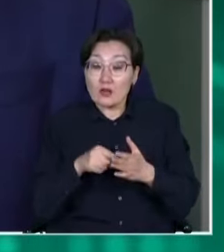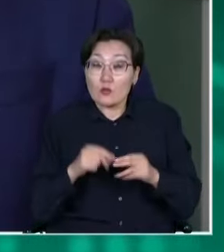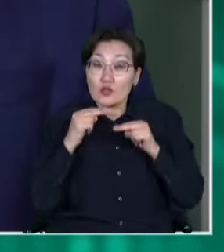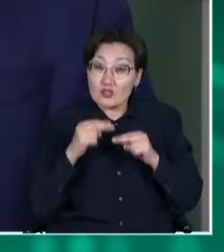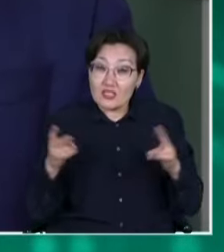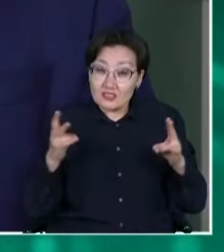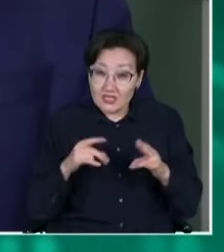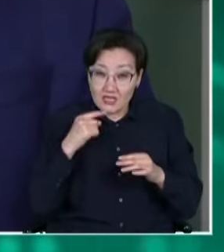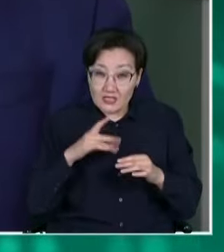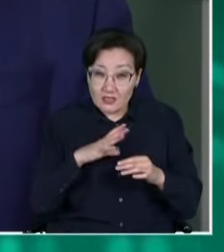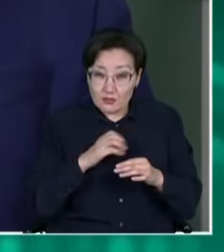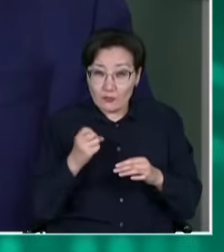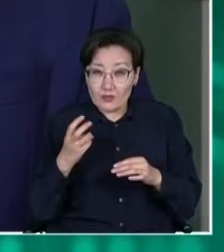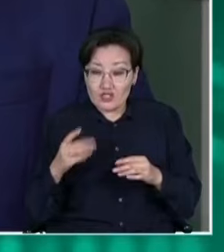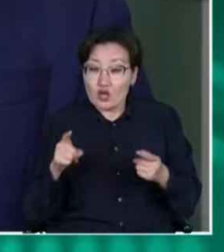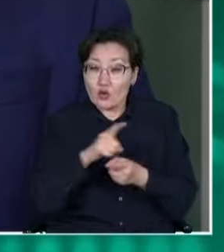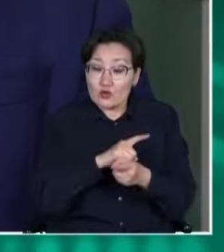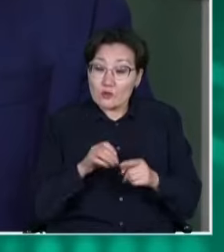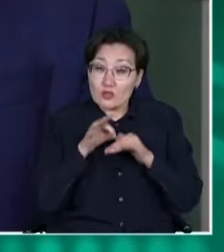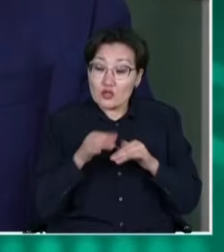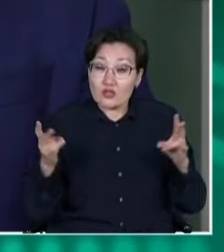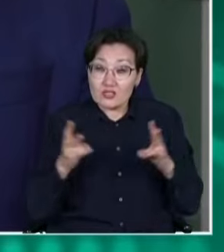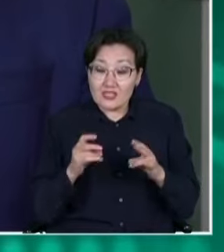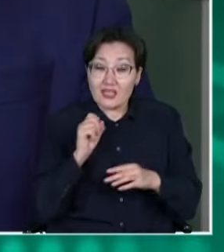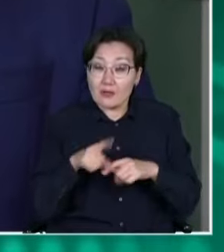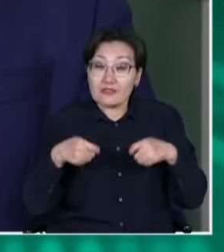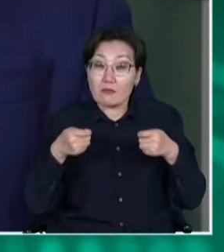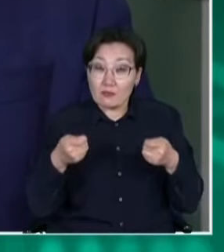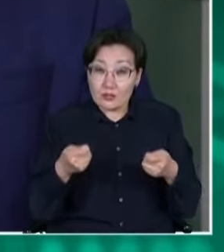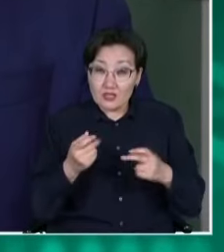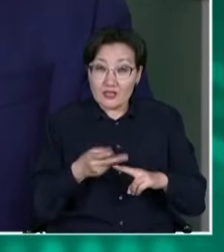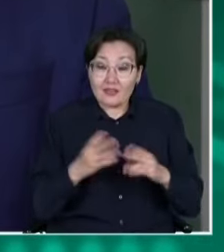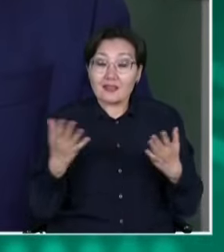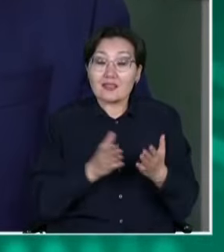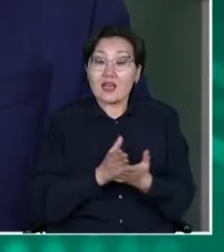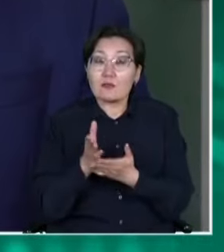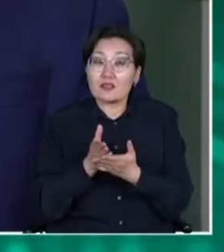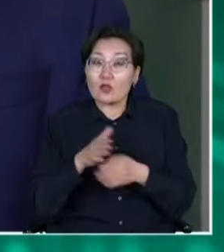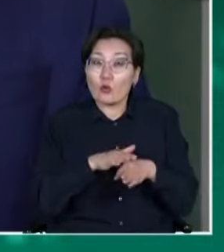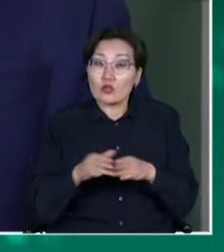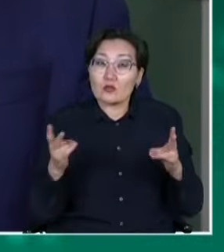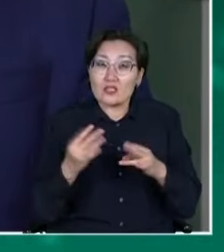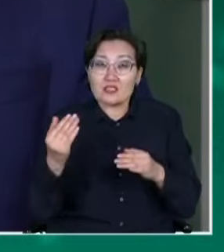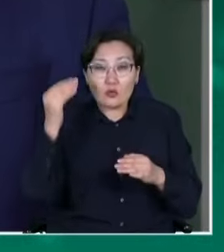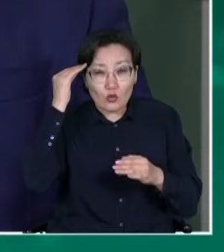аудару керектігін айтып, біраз реформа жасау қажет деп тапсырма берді. Бұл қай бағытта болу керек, сіздің